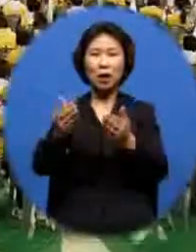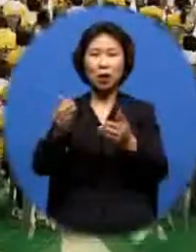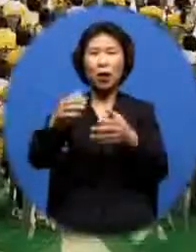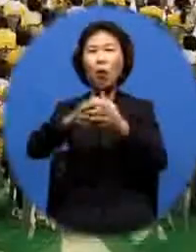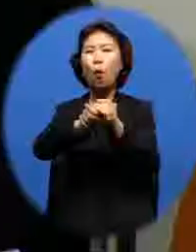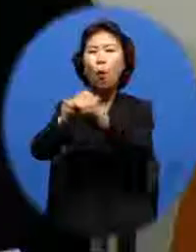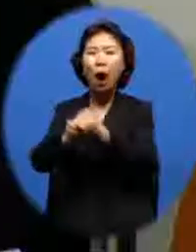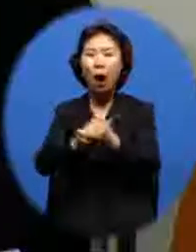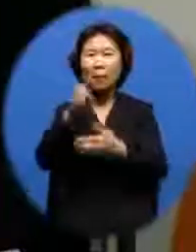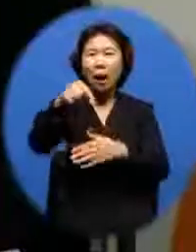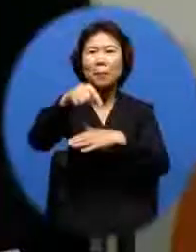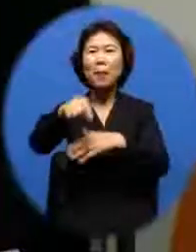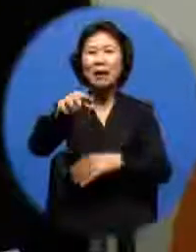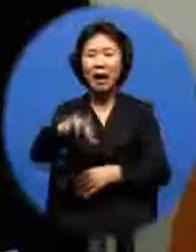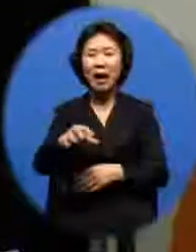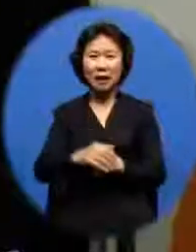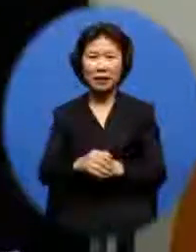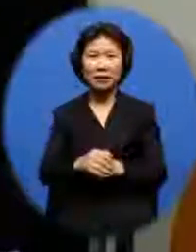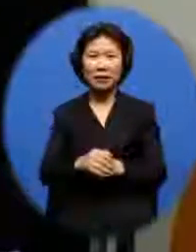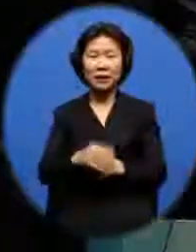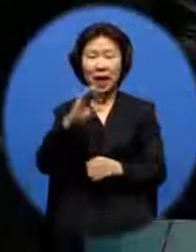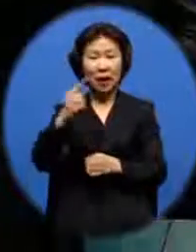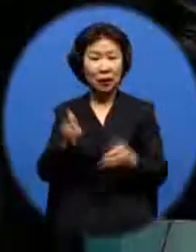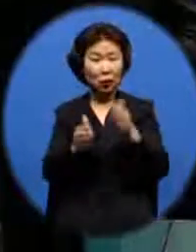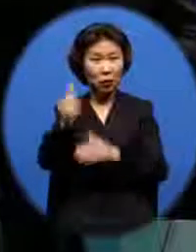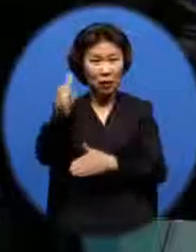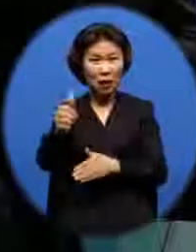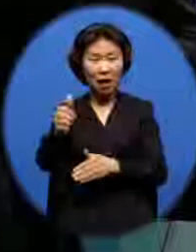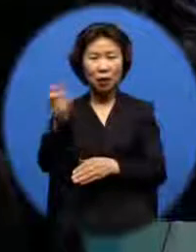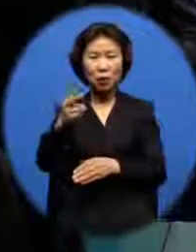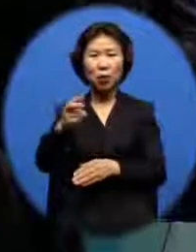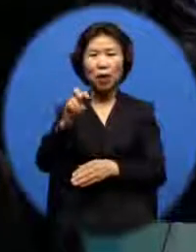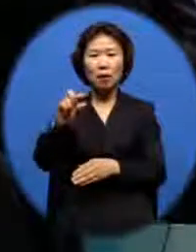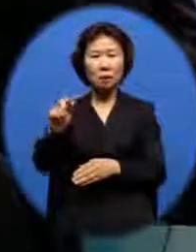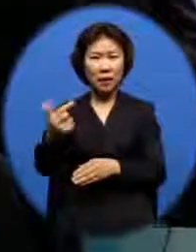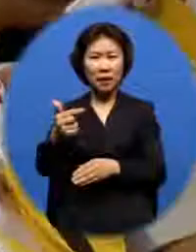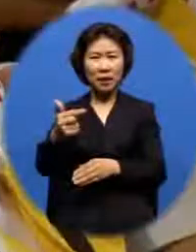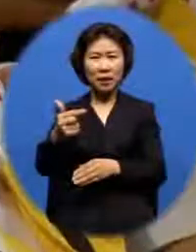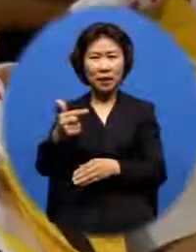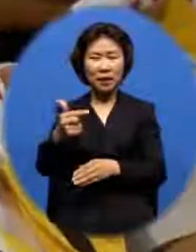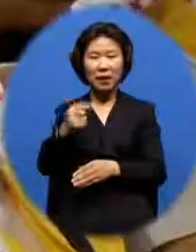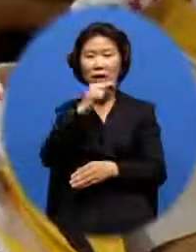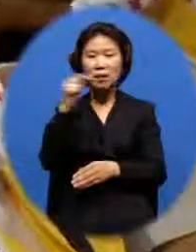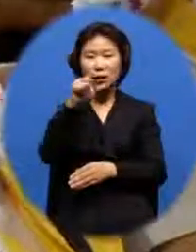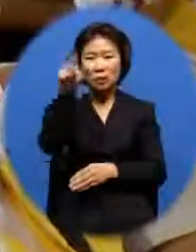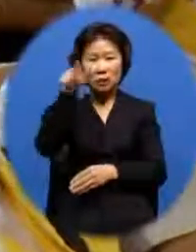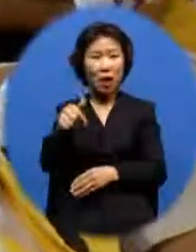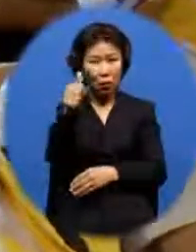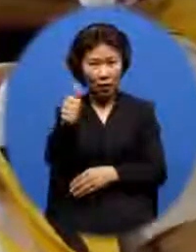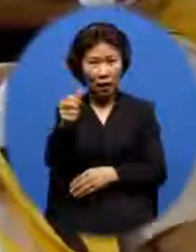이번 행사에는 안희정 충남도지사를 비롯해 민경용 적십자사 대전세종 충남지사 회장, 봉사원